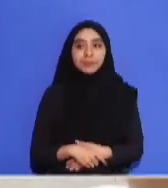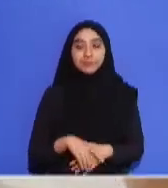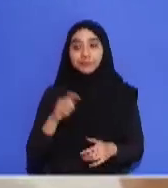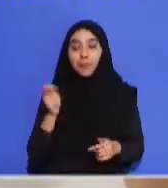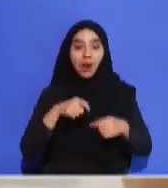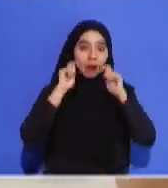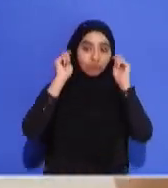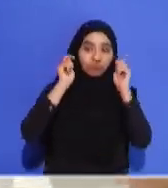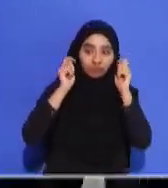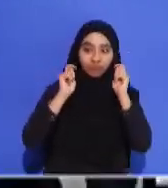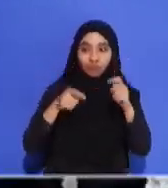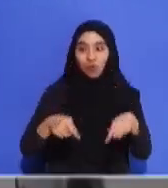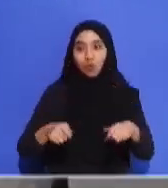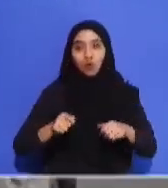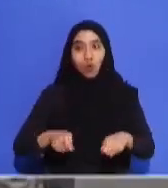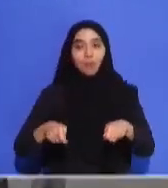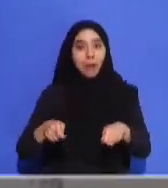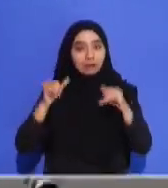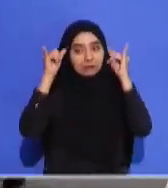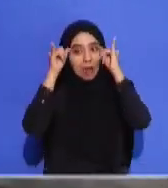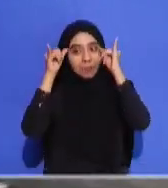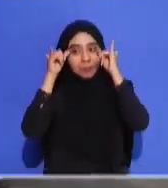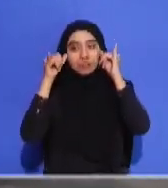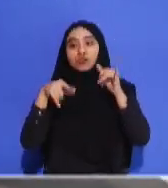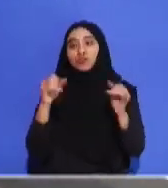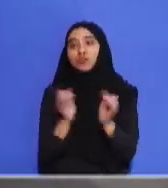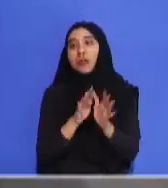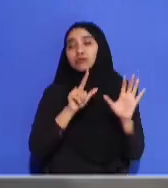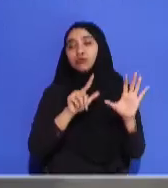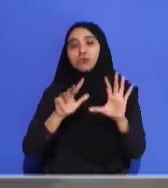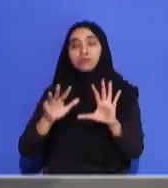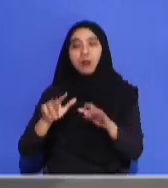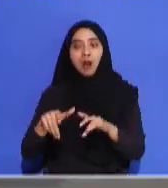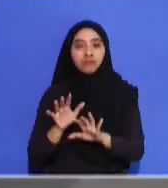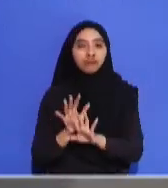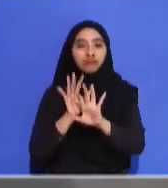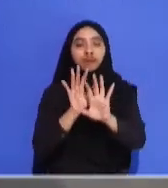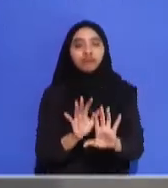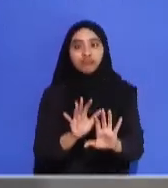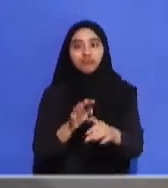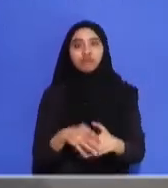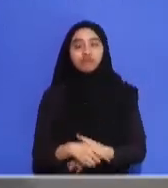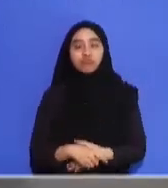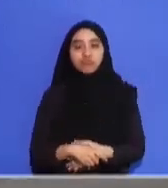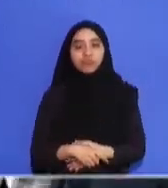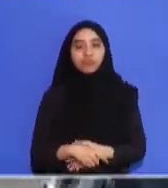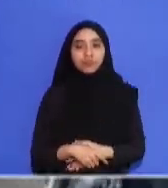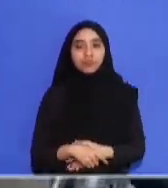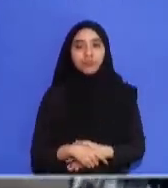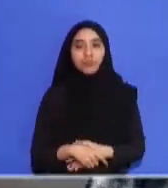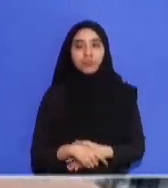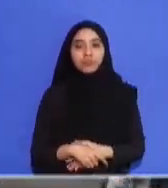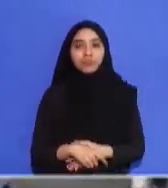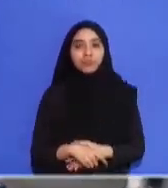menemenuhi Kota Sleman dan Jogja p3srs meminta agar pemkap tidak membebani pemilik apartemen dengan biaya